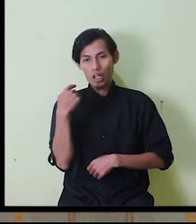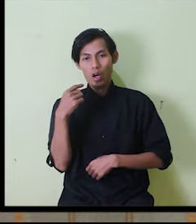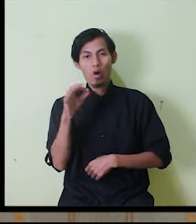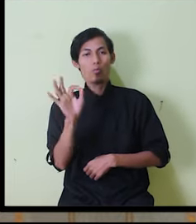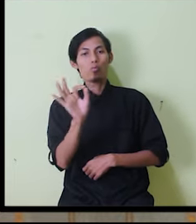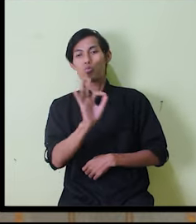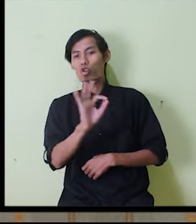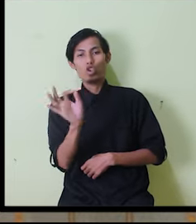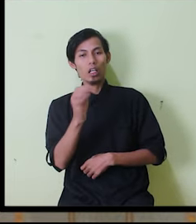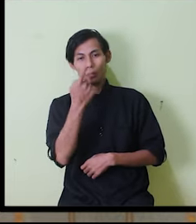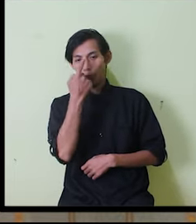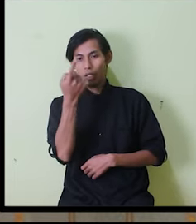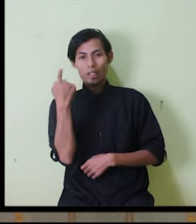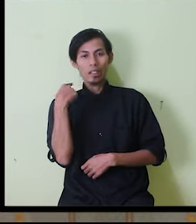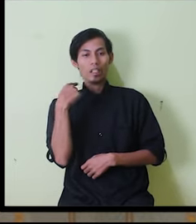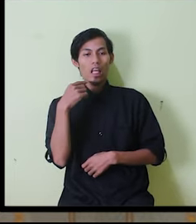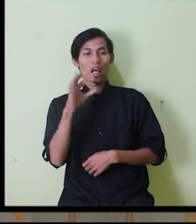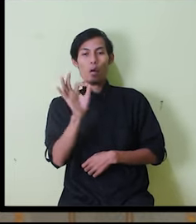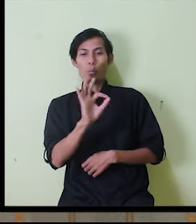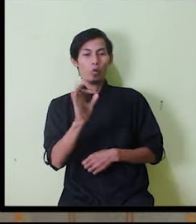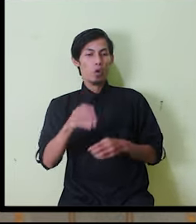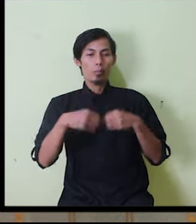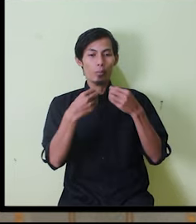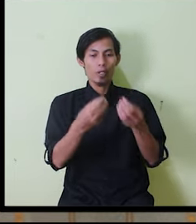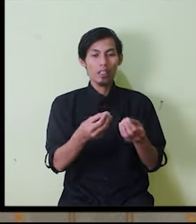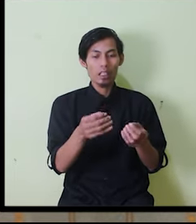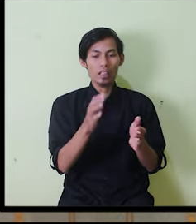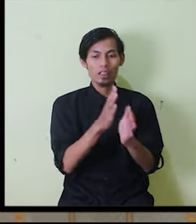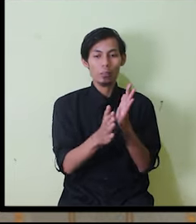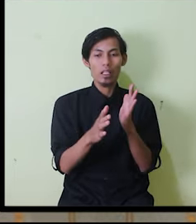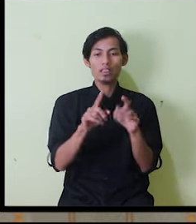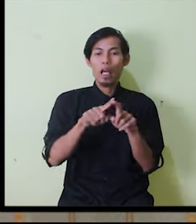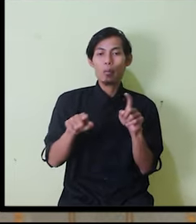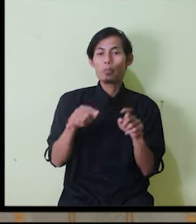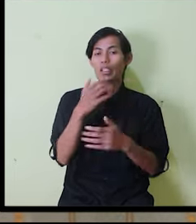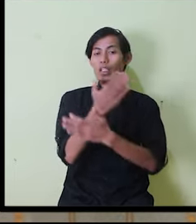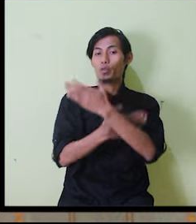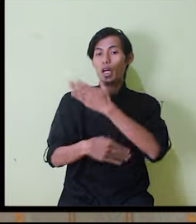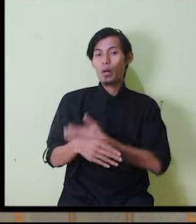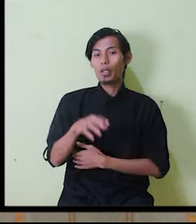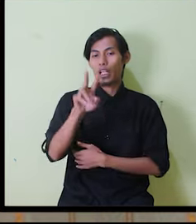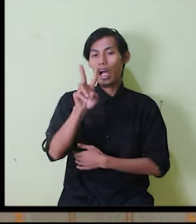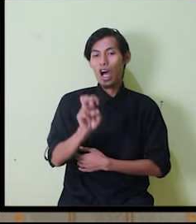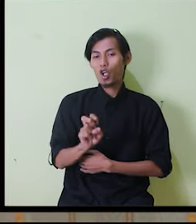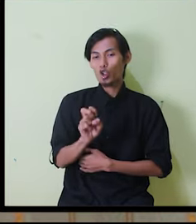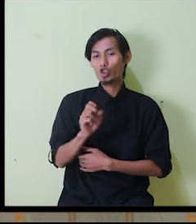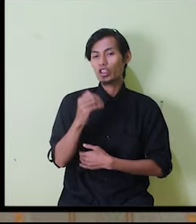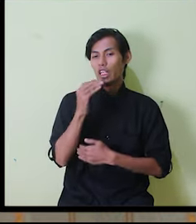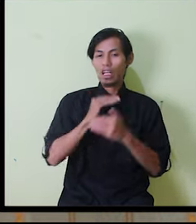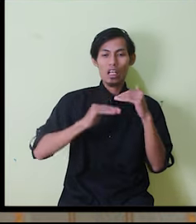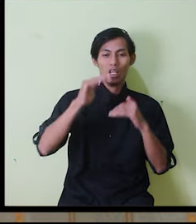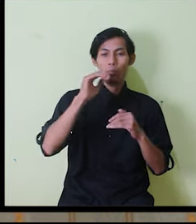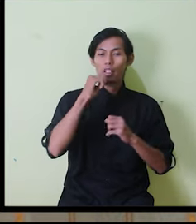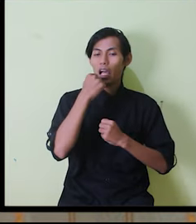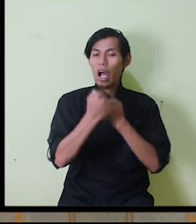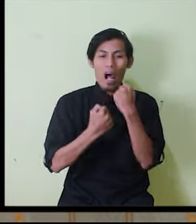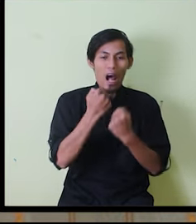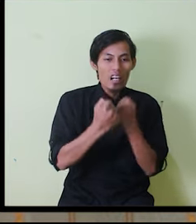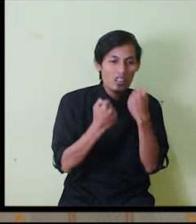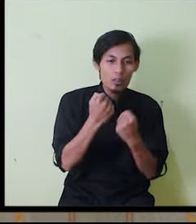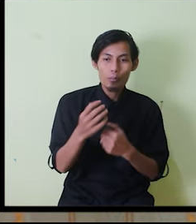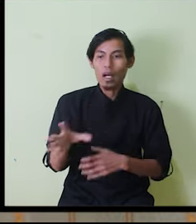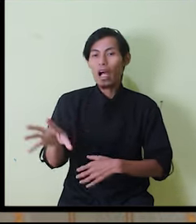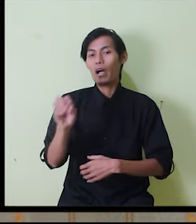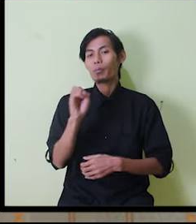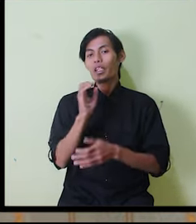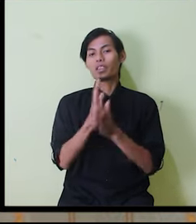pemerintahnya yang belum memberikan kesempatan tetapi di fabelnya sendiri yang sekarang harus lebih banyak aktif ya Mas Andi banyak lebih aktif